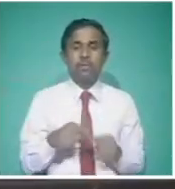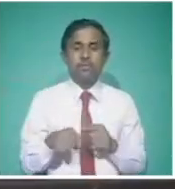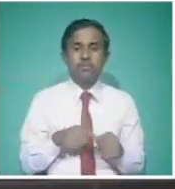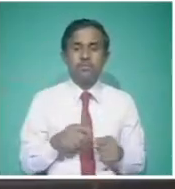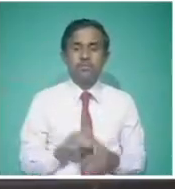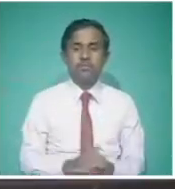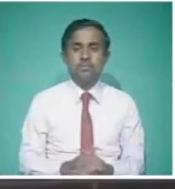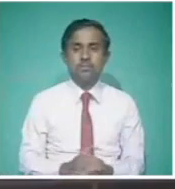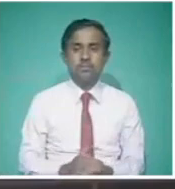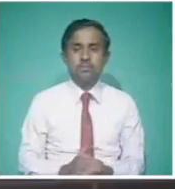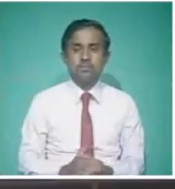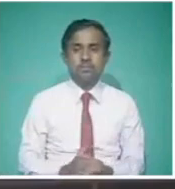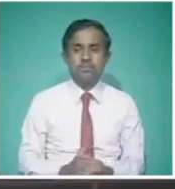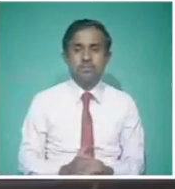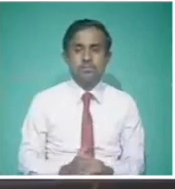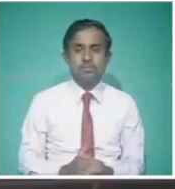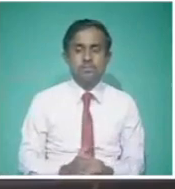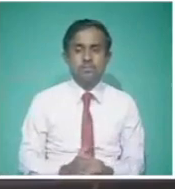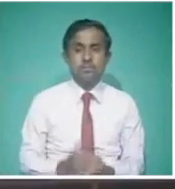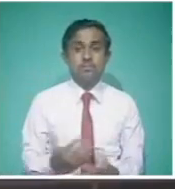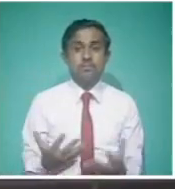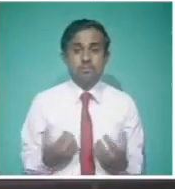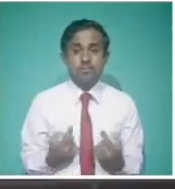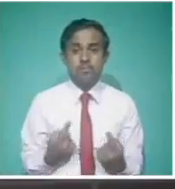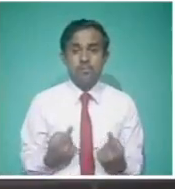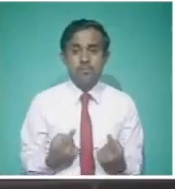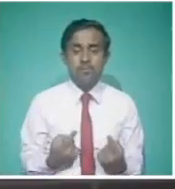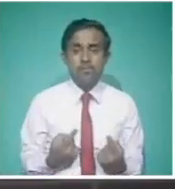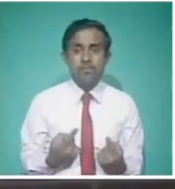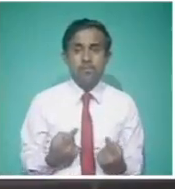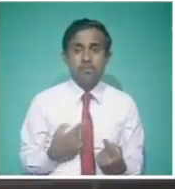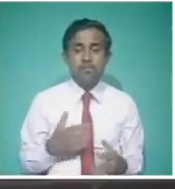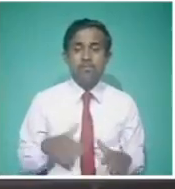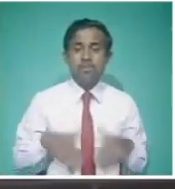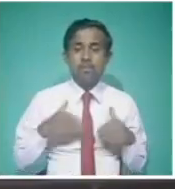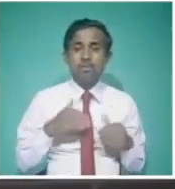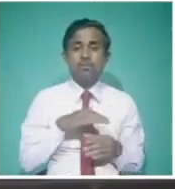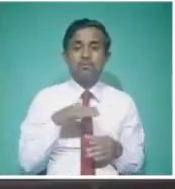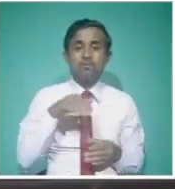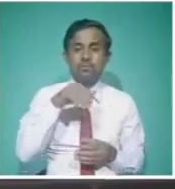අද උදා වෙලා තියෙන එකින්ද අද අවශ්‍යතාවය තියෙන්නේ